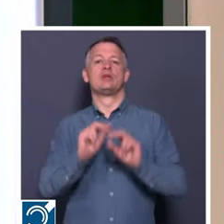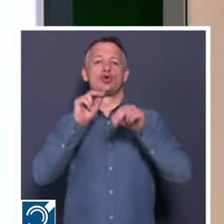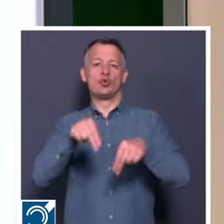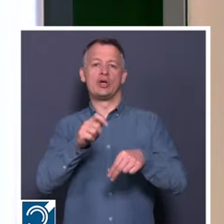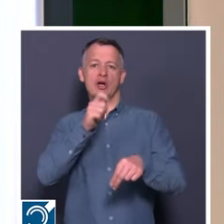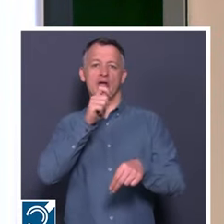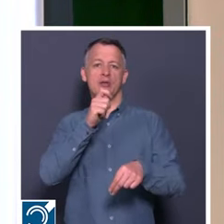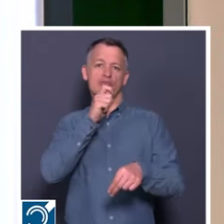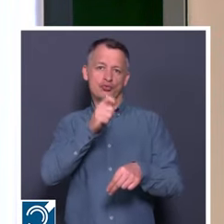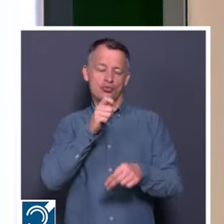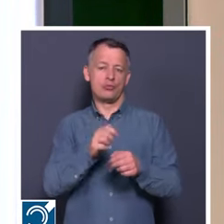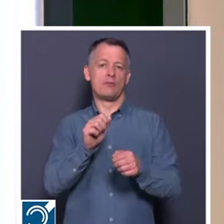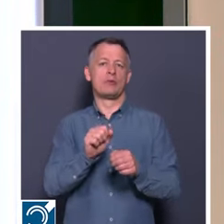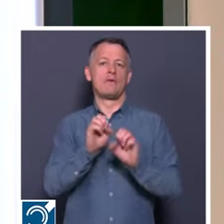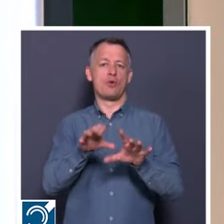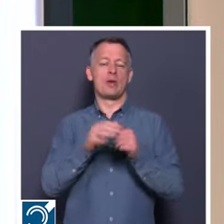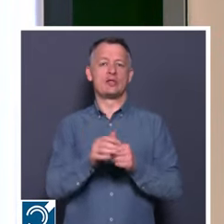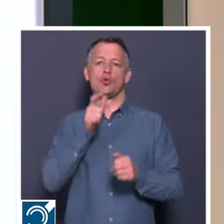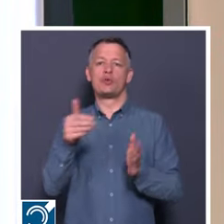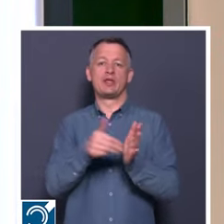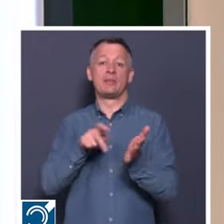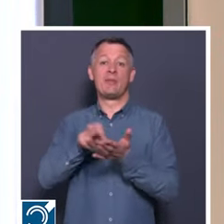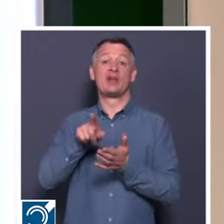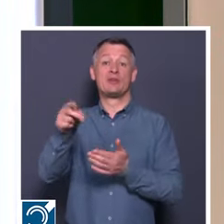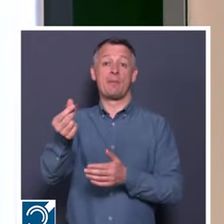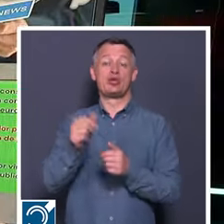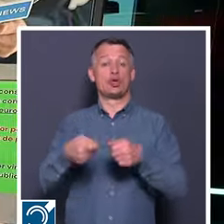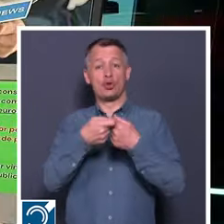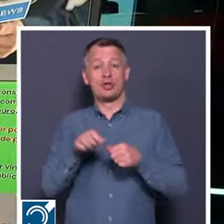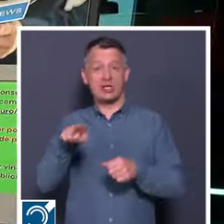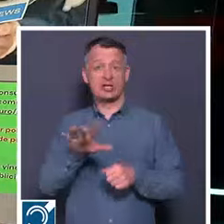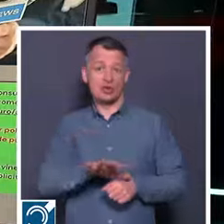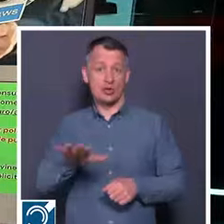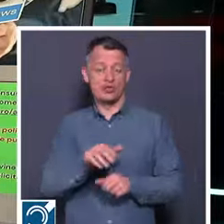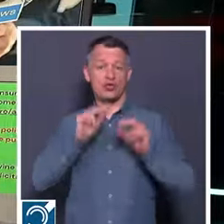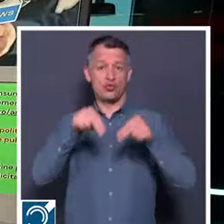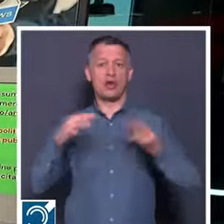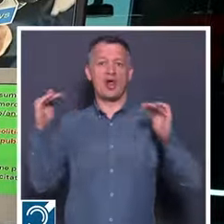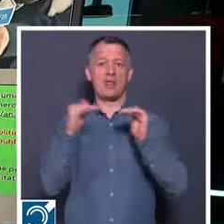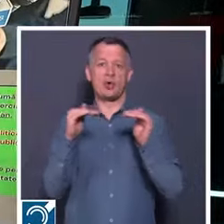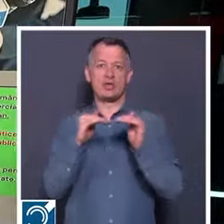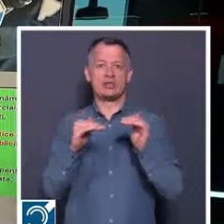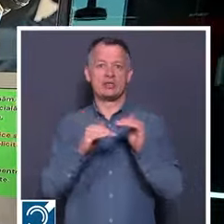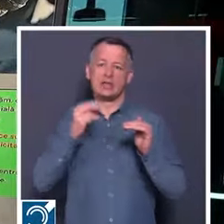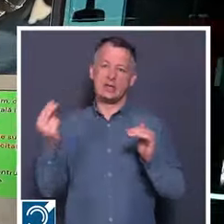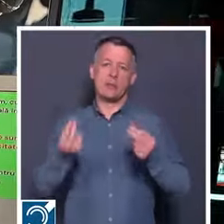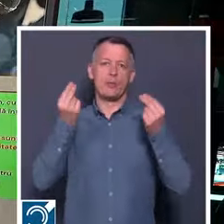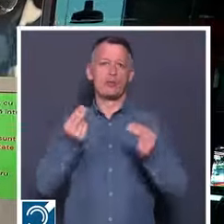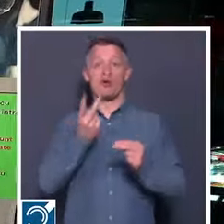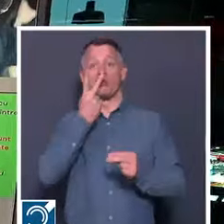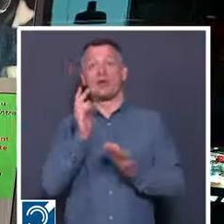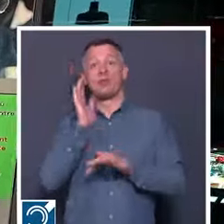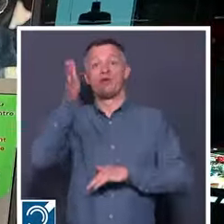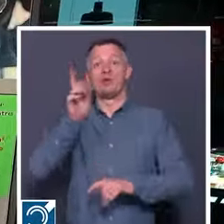banii și cum trebuie tratați banii și tot acest mediu să contribuie la o democrație cât mai funcțională. Vom vedea